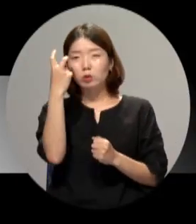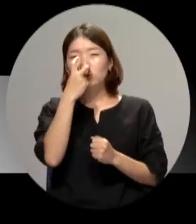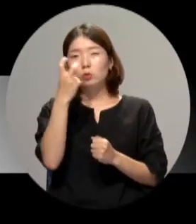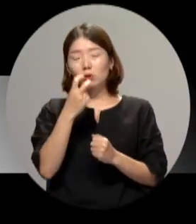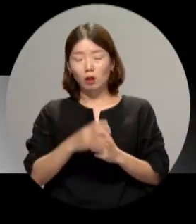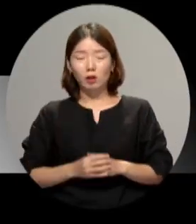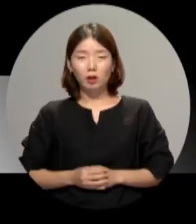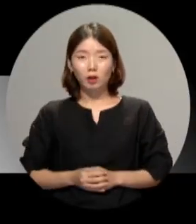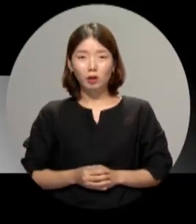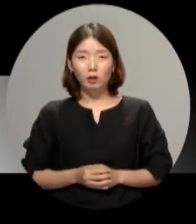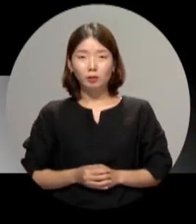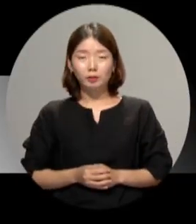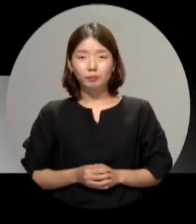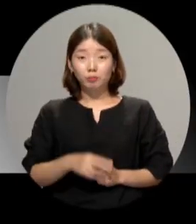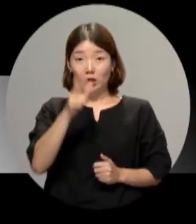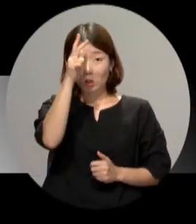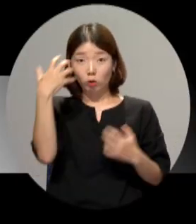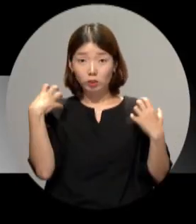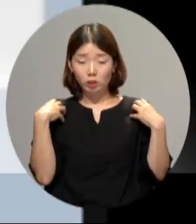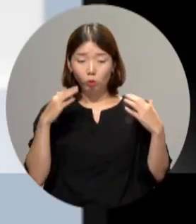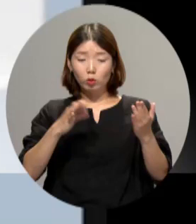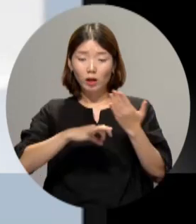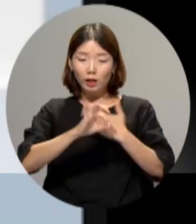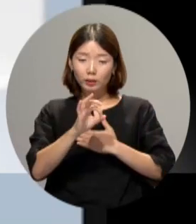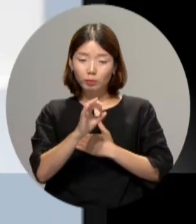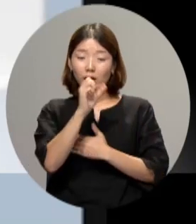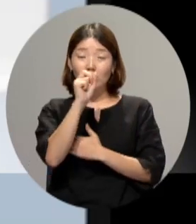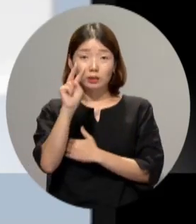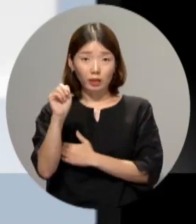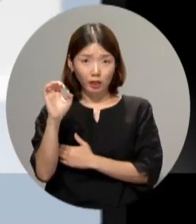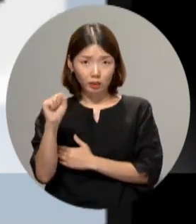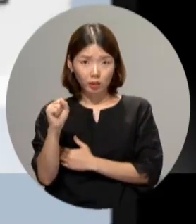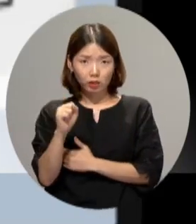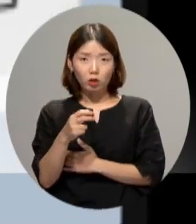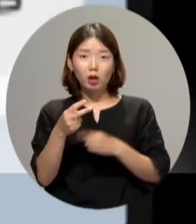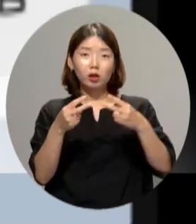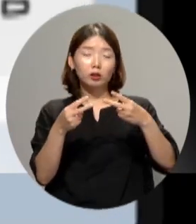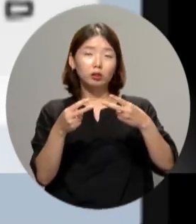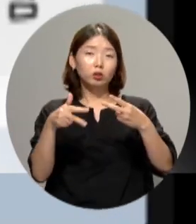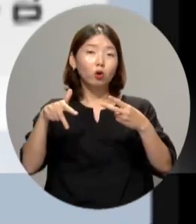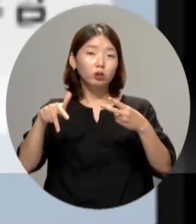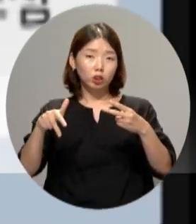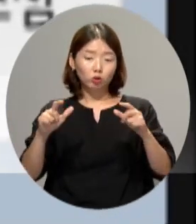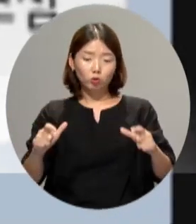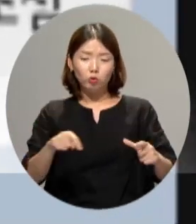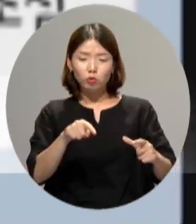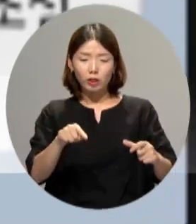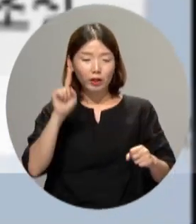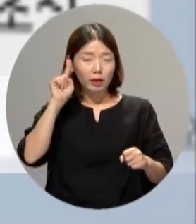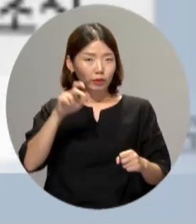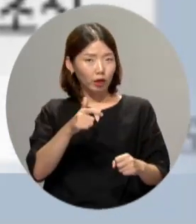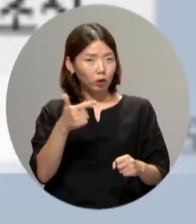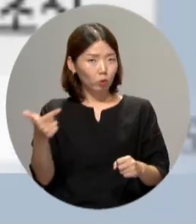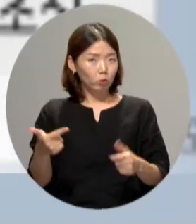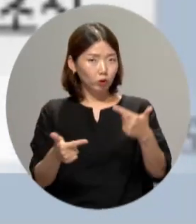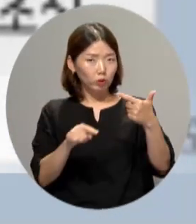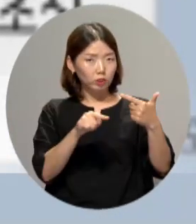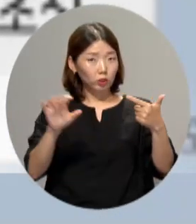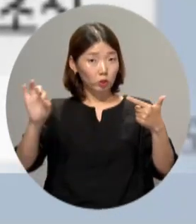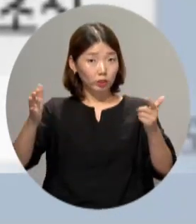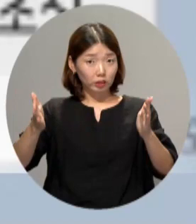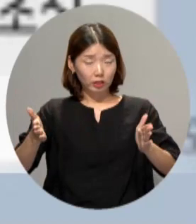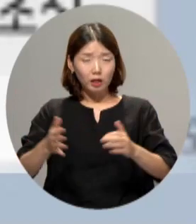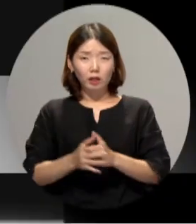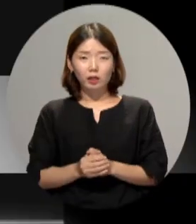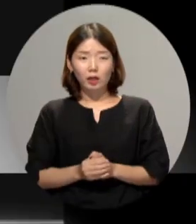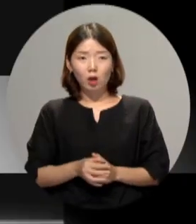나섰습니다. 전북경찰청은 오늘 오전 한 SNS에 전주시 덕진구 일대에서 내일 오후 6시에서 오후 10시